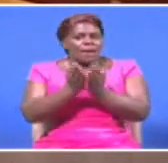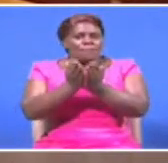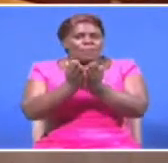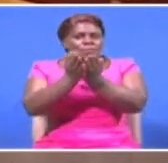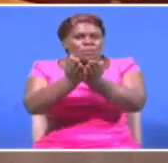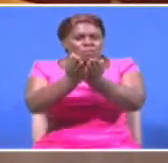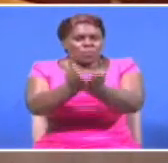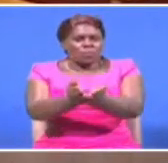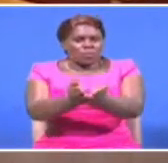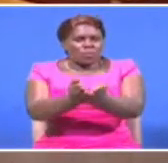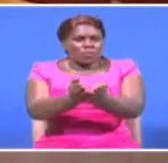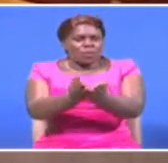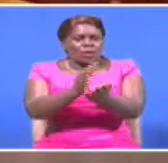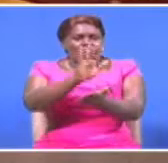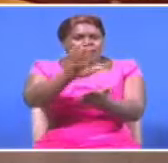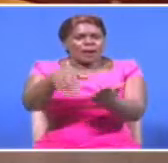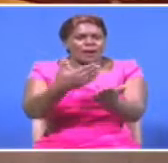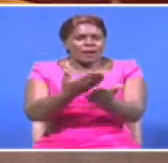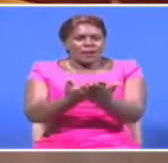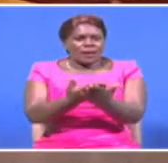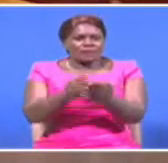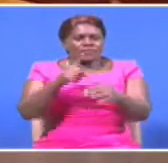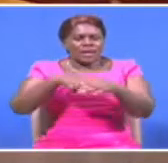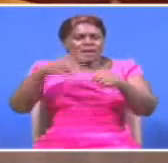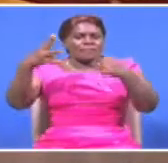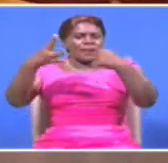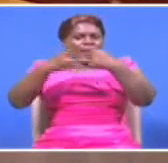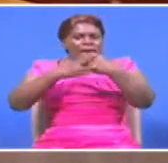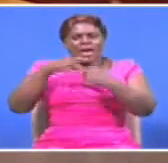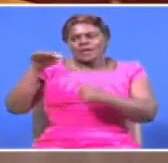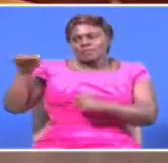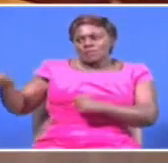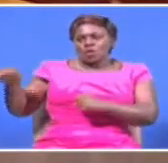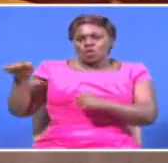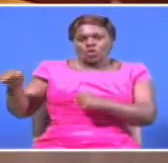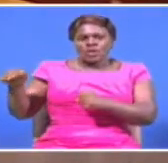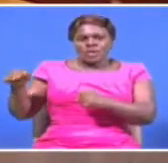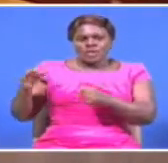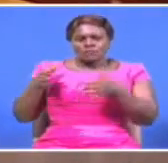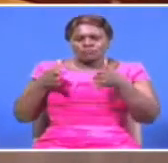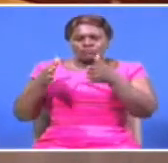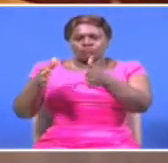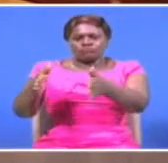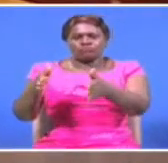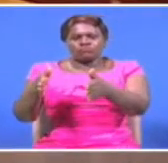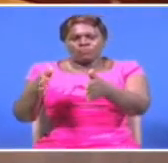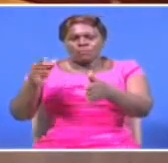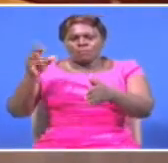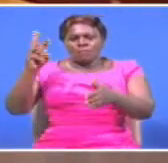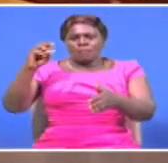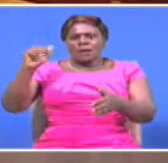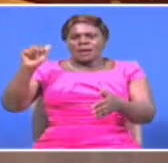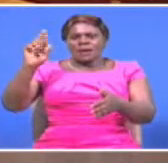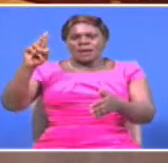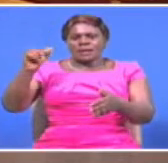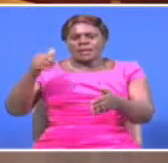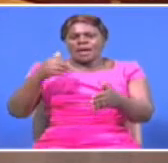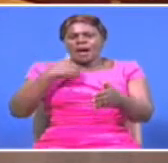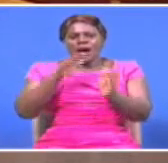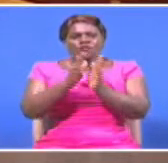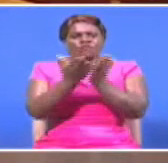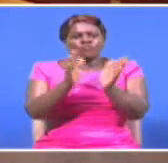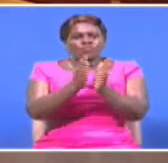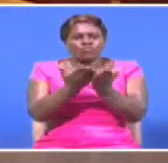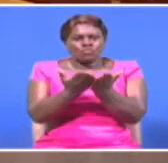jina la Logos Hope iliwasili mwendo wa saa 3 asubuhi na kutia nanga katika sehemu ya Mbaraki. Meli hiyo yenye vitabu